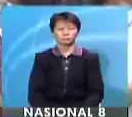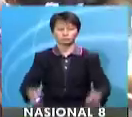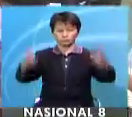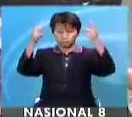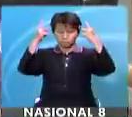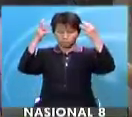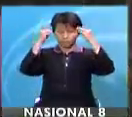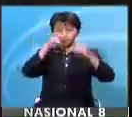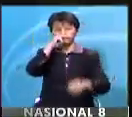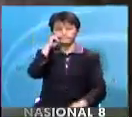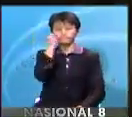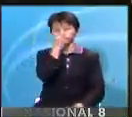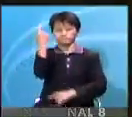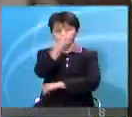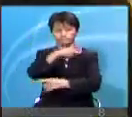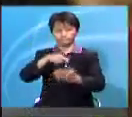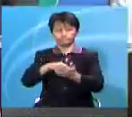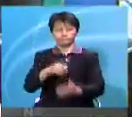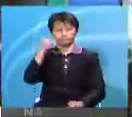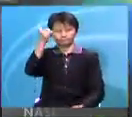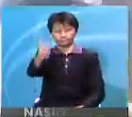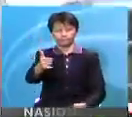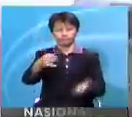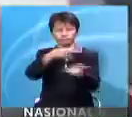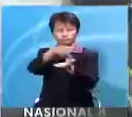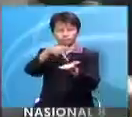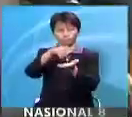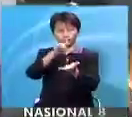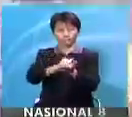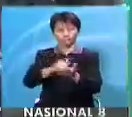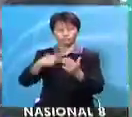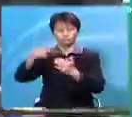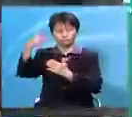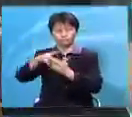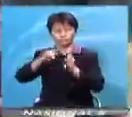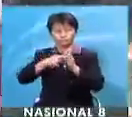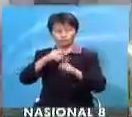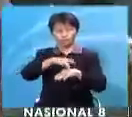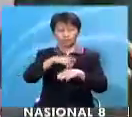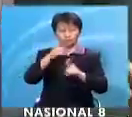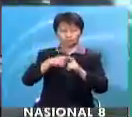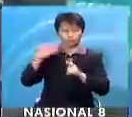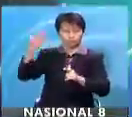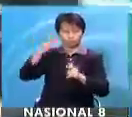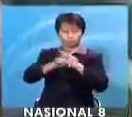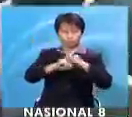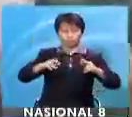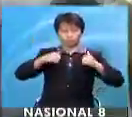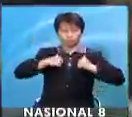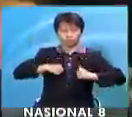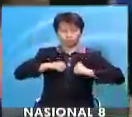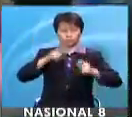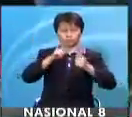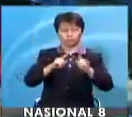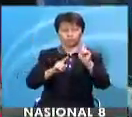Perdana Menteri Datuk Seri Najib Tun Razak hari ini melakukan tinjauan ke pusat terbabit. Projek yang bermula awal bulan lalu menyediakan pakaian